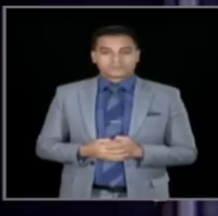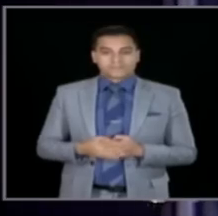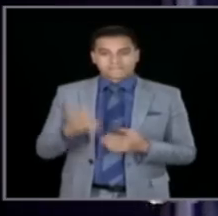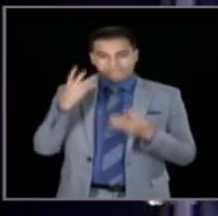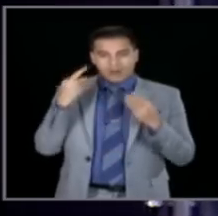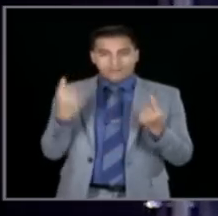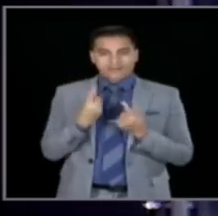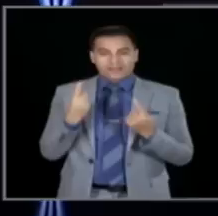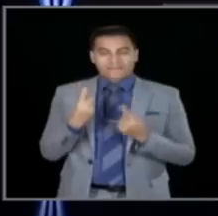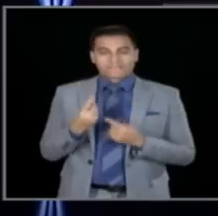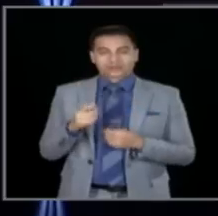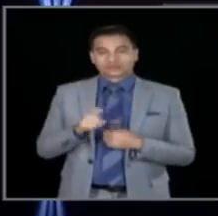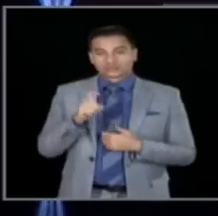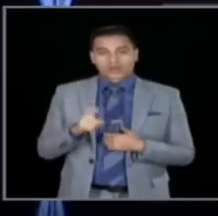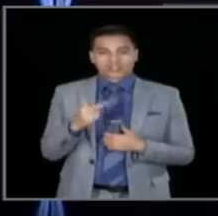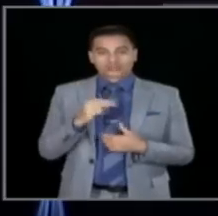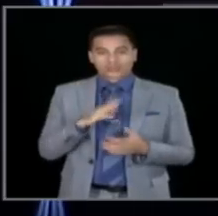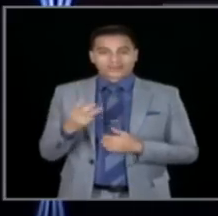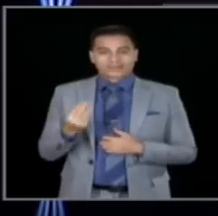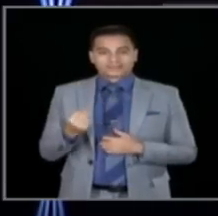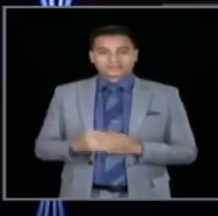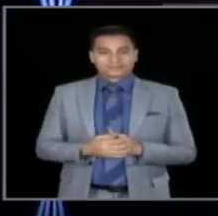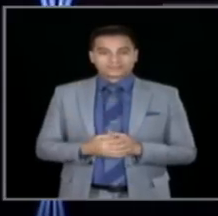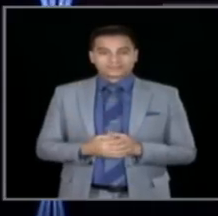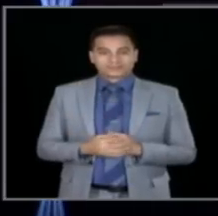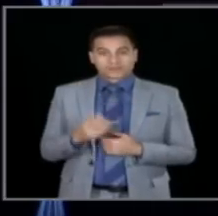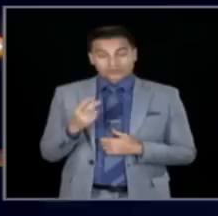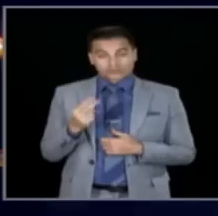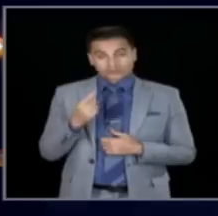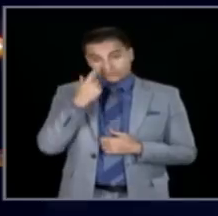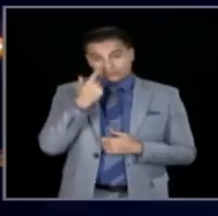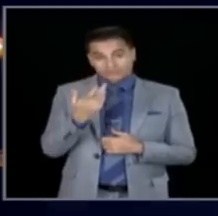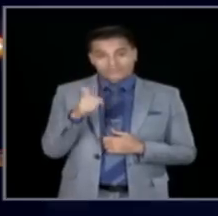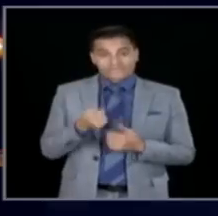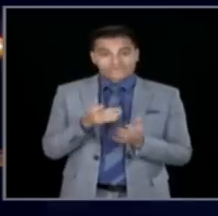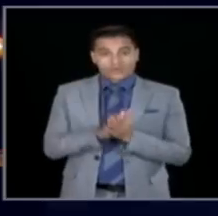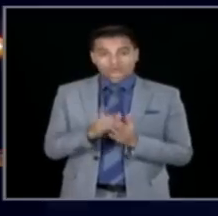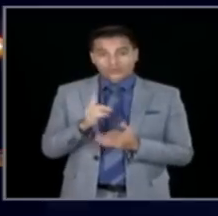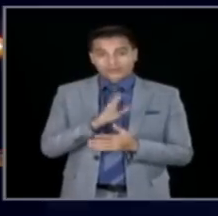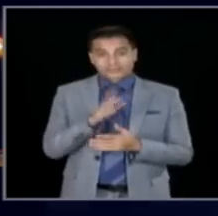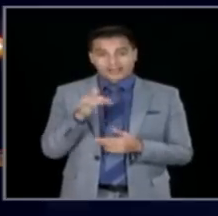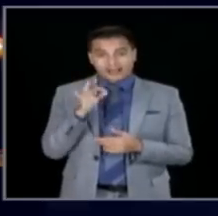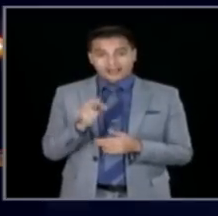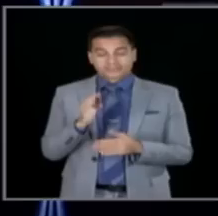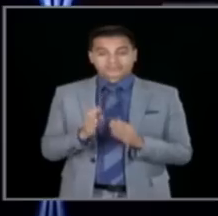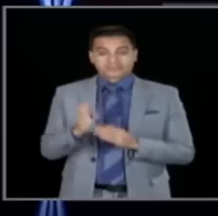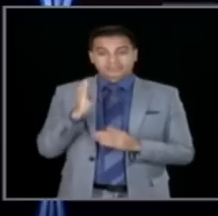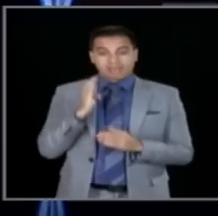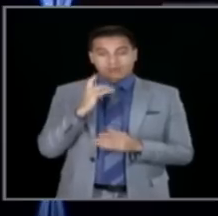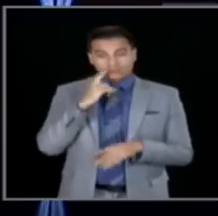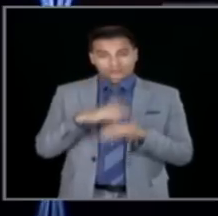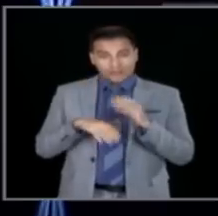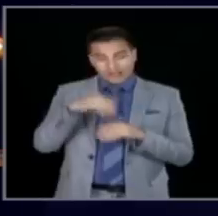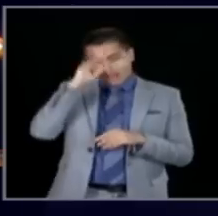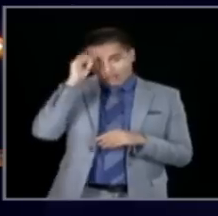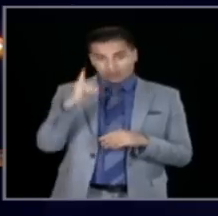معلومات عامة، يا ترى السؤال بعشرين نقطة ولا بتلاتين نقطة؟ عشرين. فرصتكم الوحيدة ان انتوا تجاوبوا،